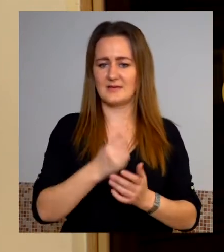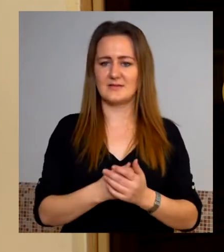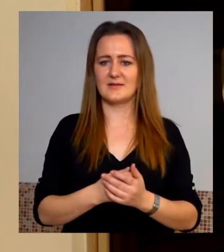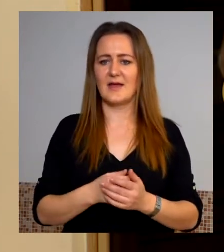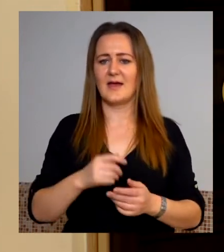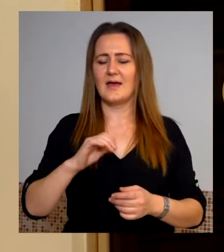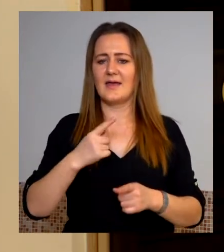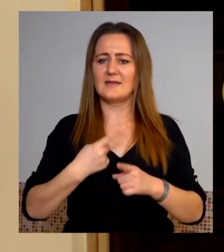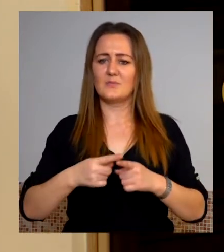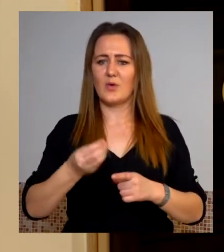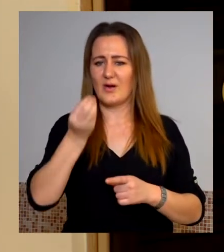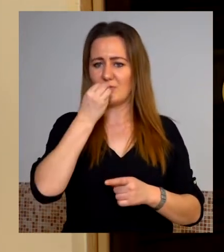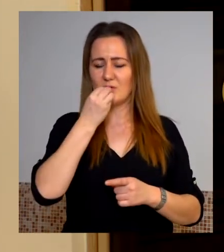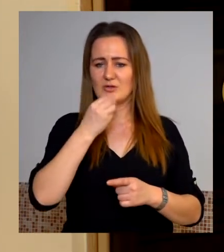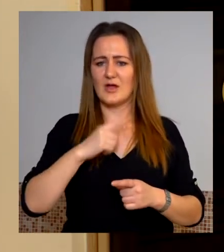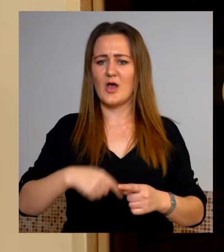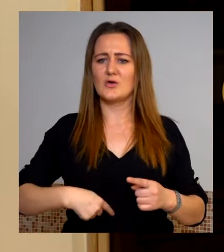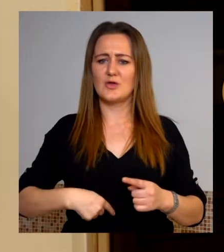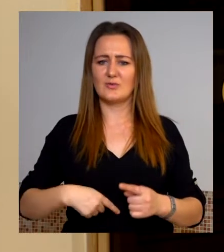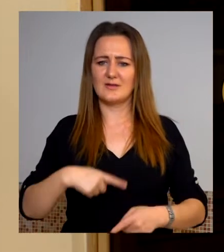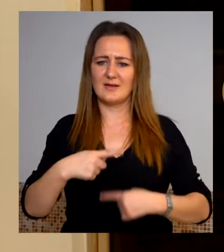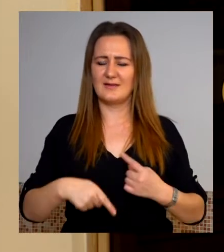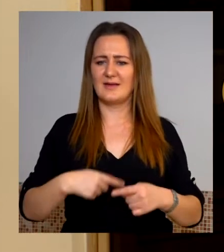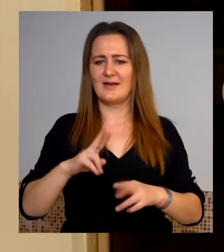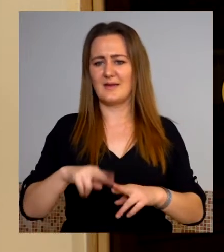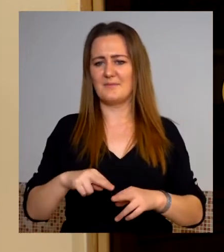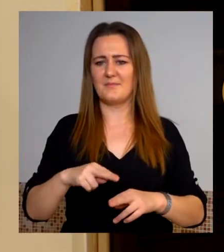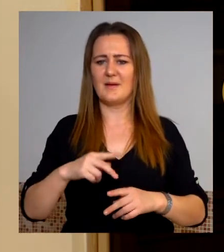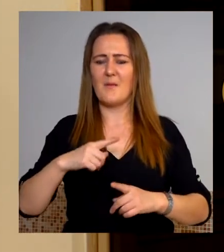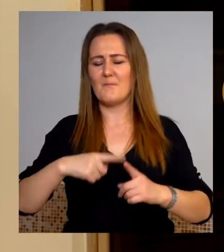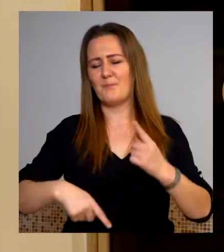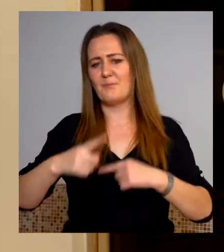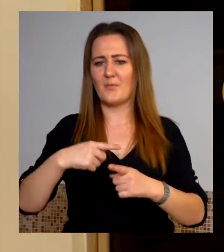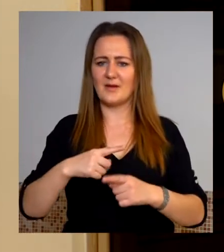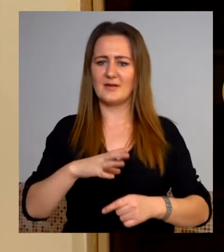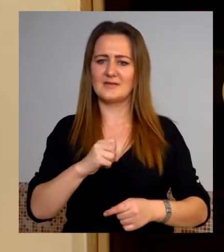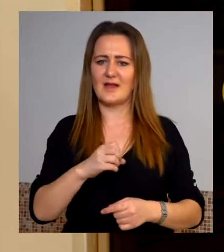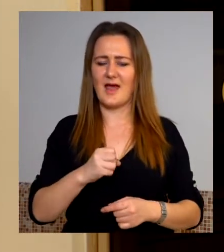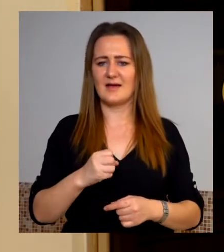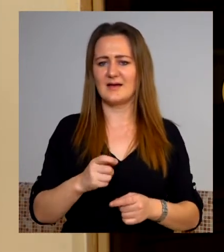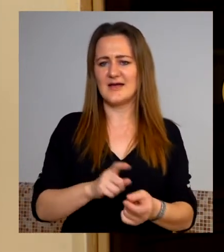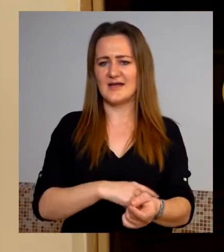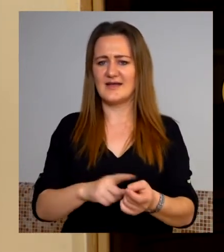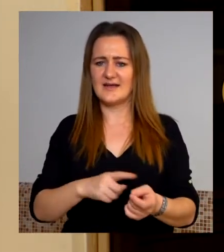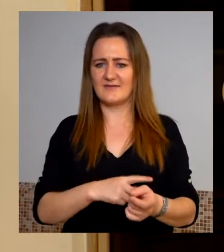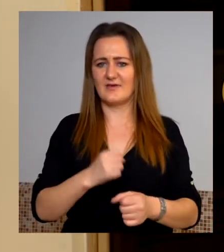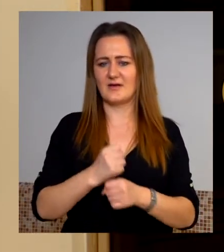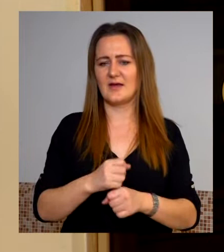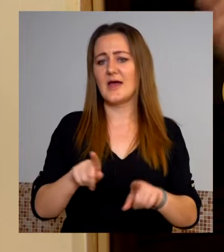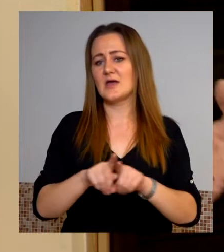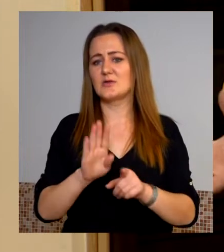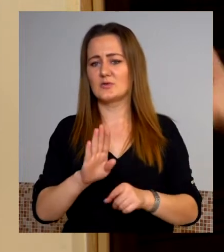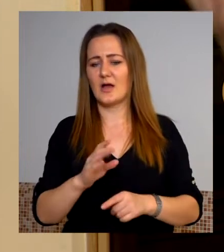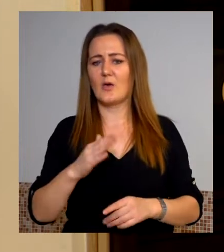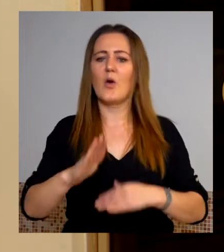unošenje hrane u želudac opet radi neke izmjene tlaka i krv vam se drugačije raspoređuje. Isto tako,